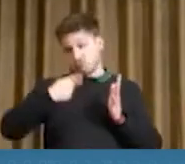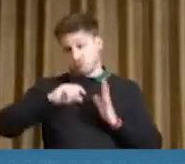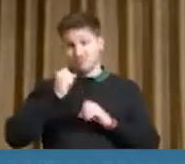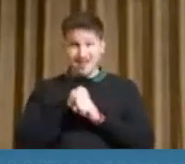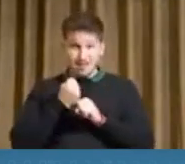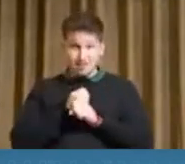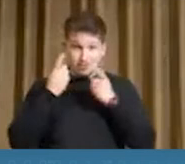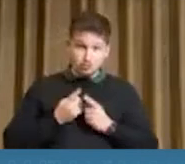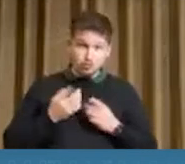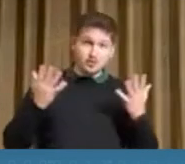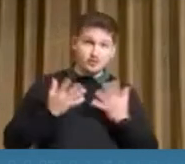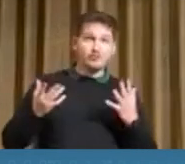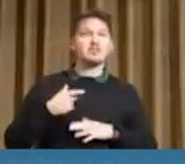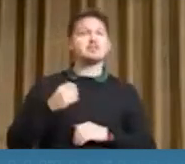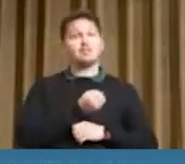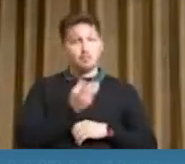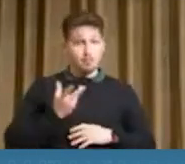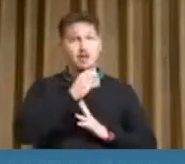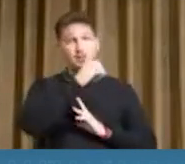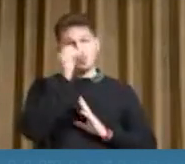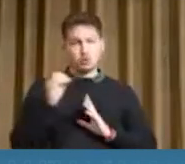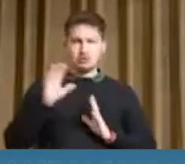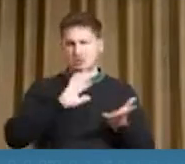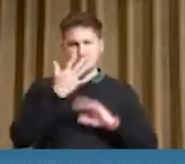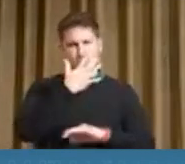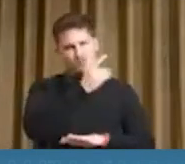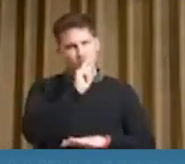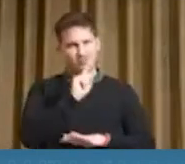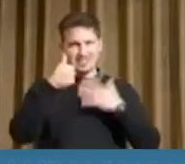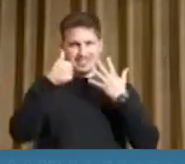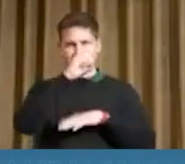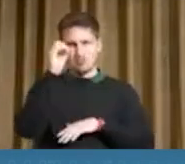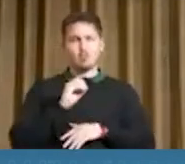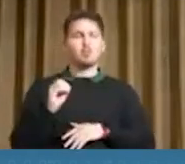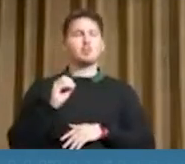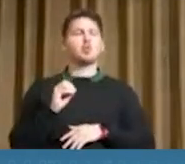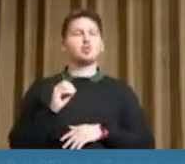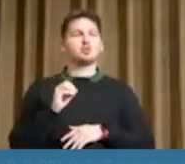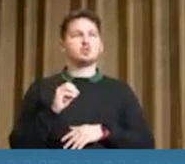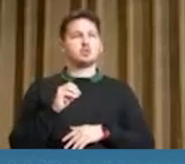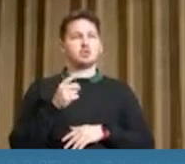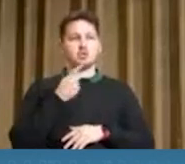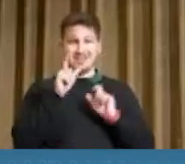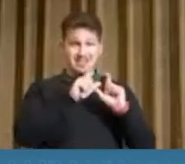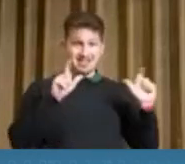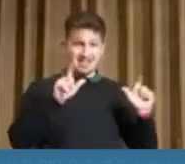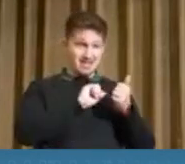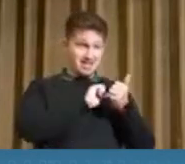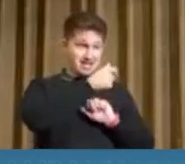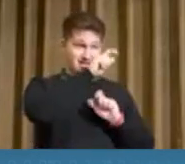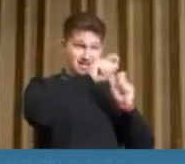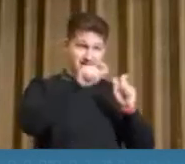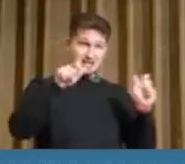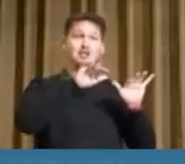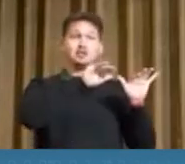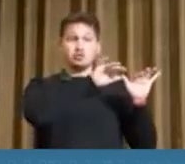einer Kleinprozentzahl und so klein sind 5 bis 6% meiner Ansicht nach ja nicht bei den Kaderathleten doch Hinweise